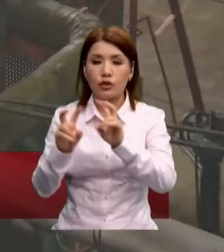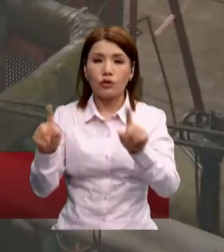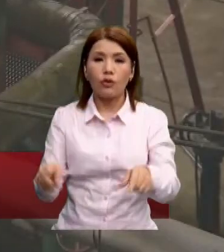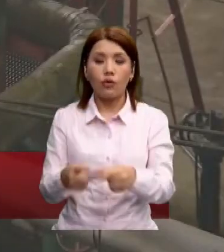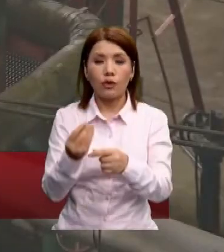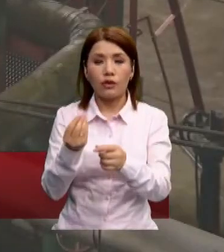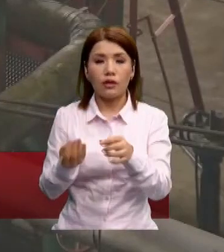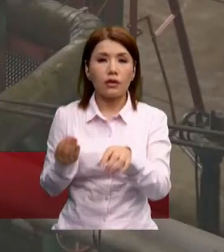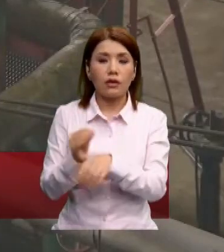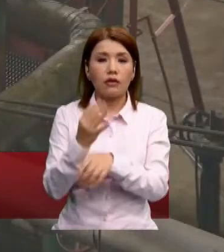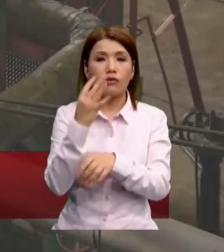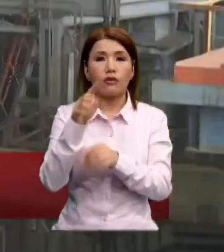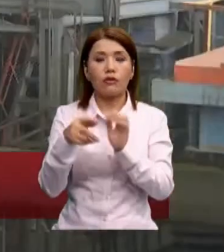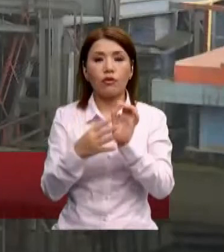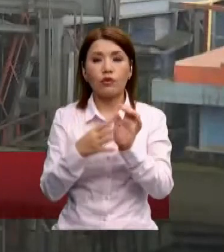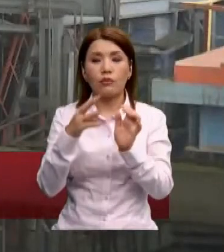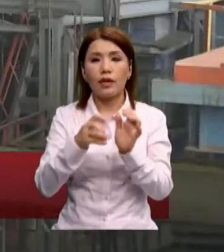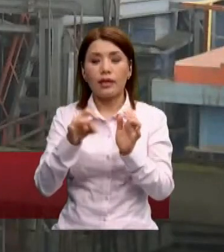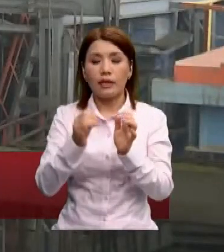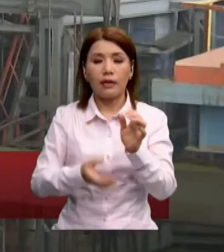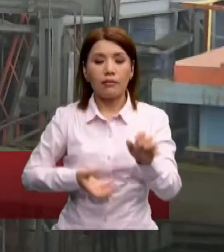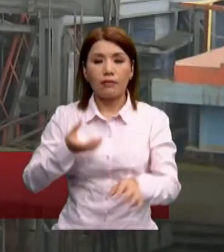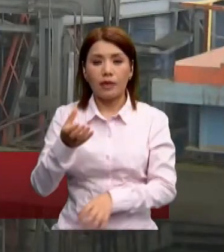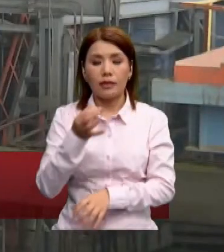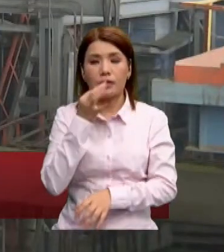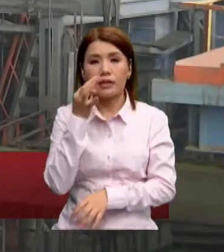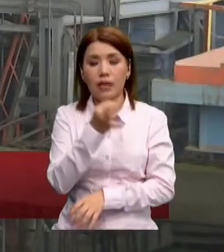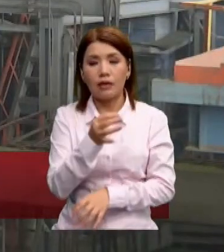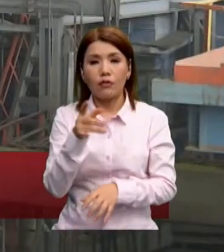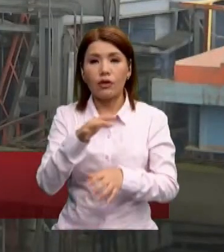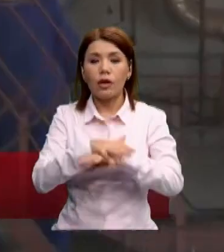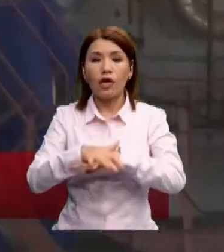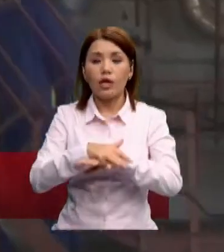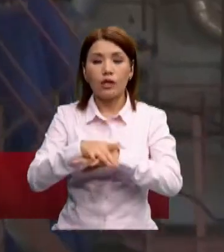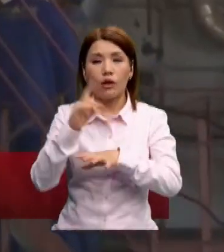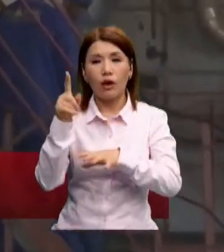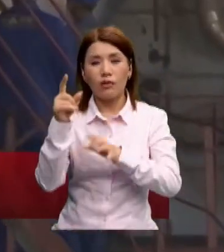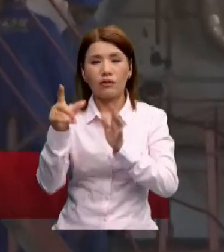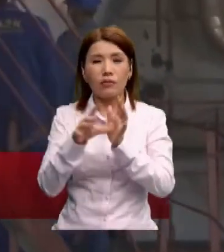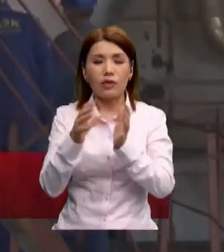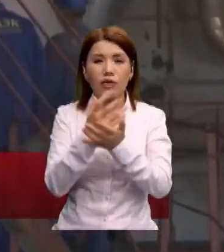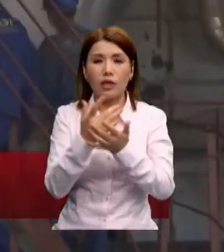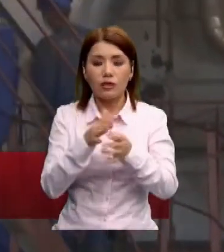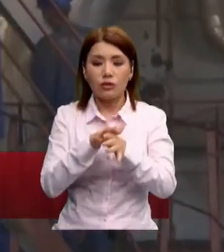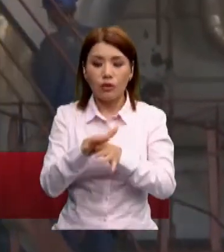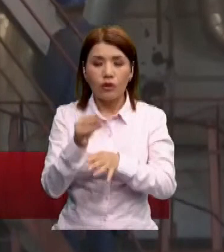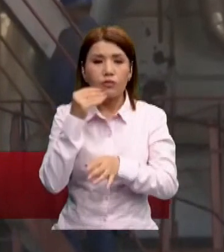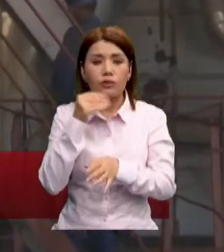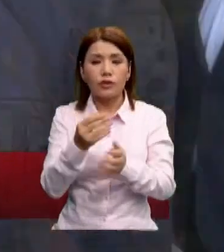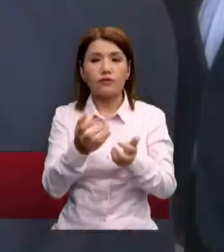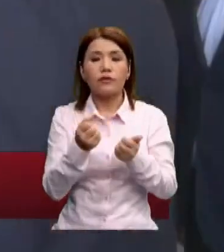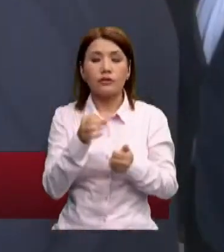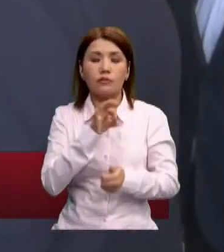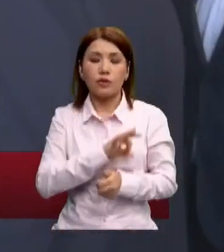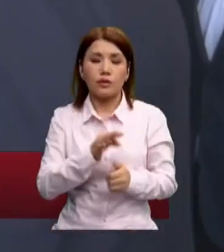қосымша 4,9 миллиард теңге республикалық бюджеттен бөлінетінін айтты. Бұл халықтың коммуналдық қызметті толық көлемде әрі сапалы алуына